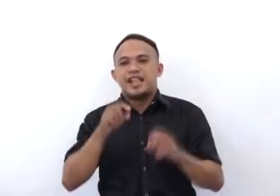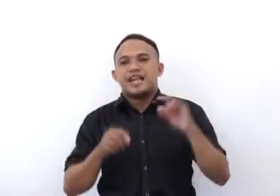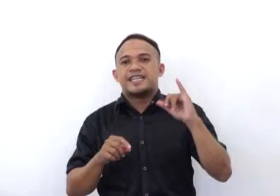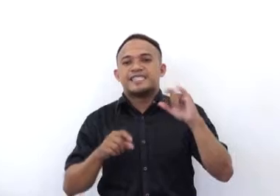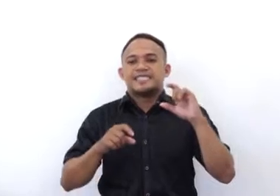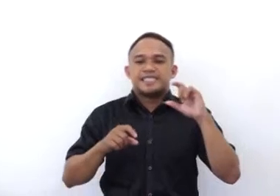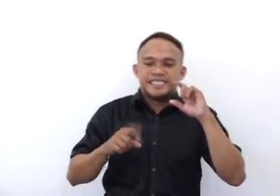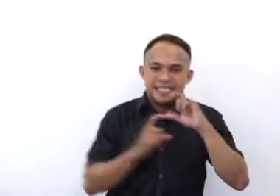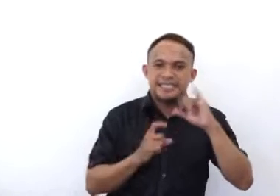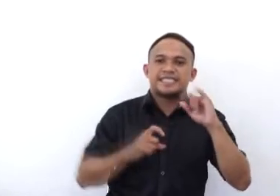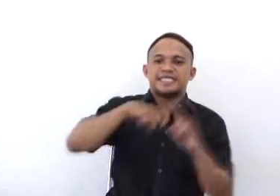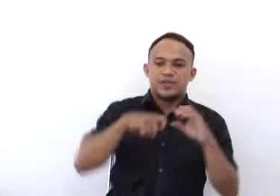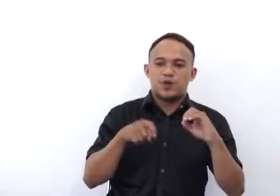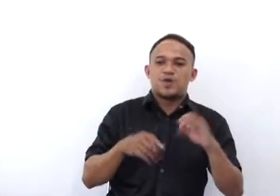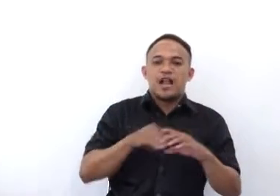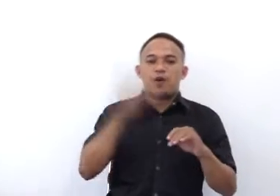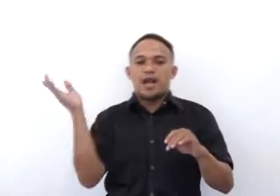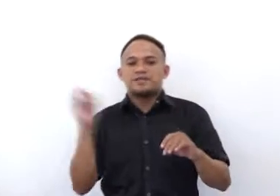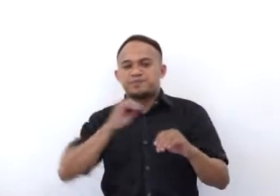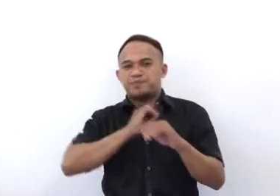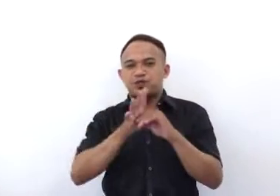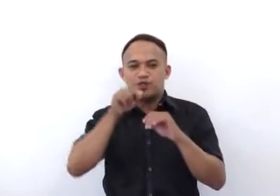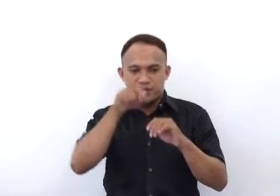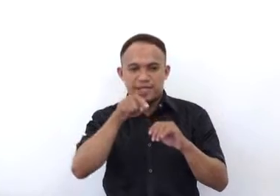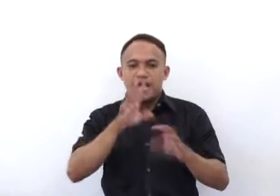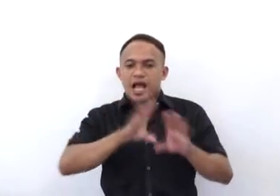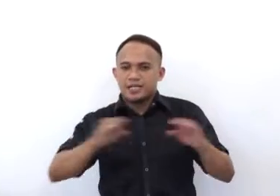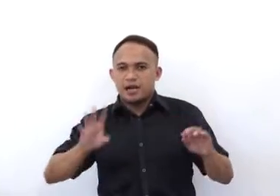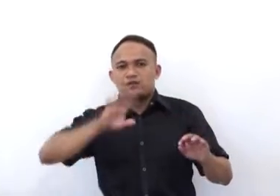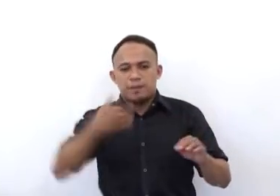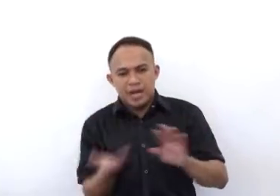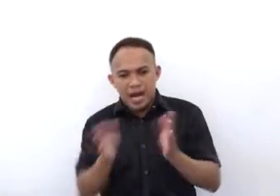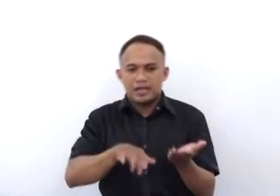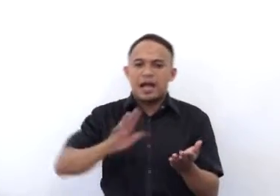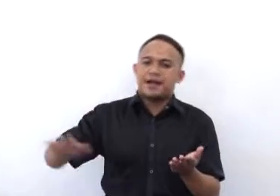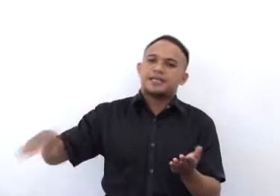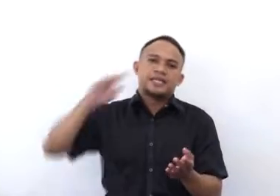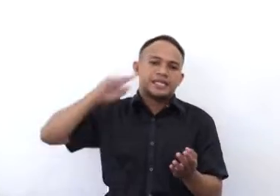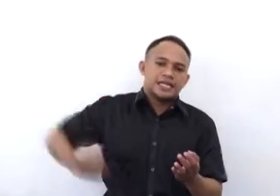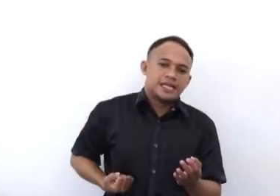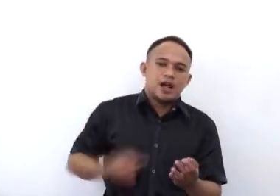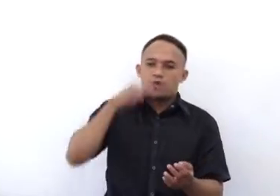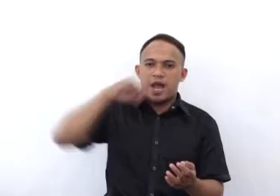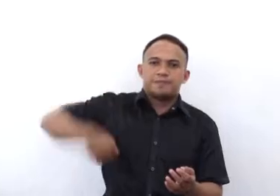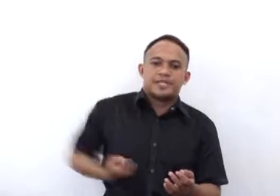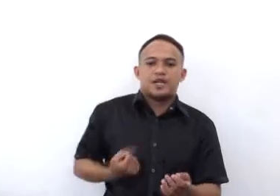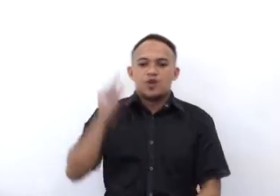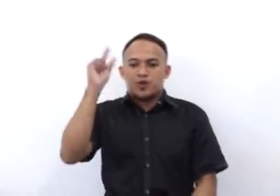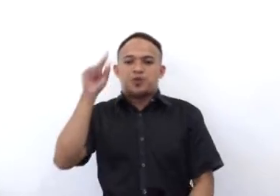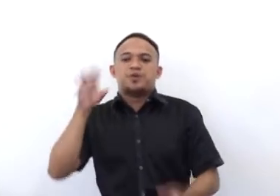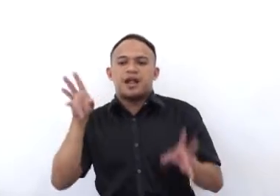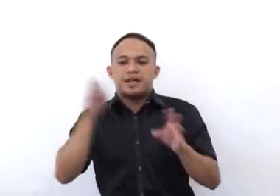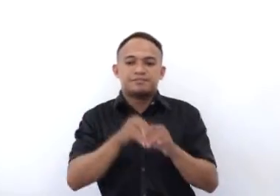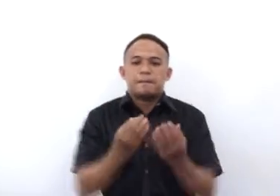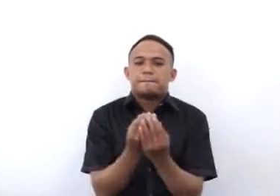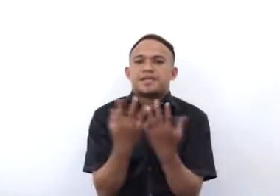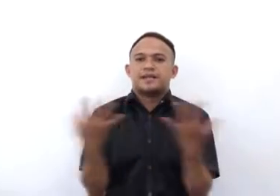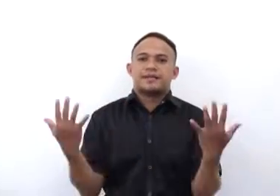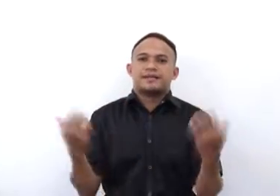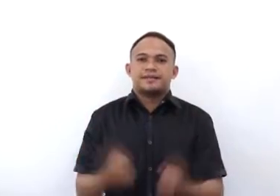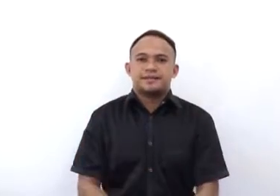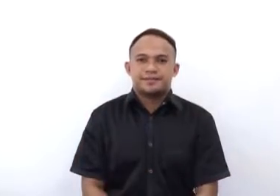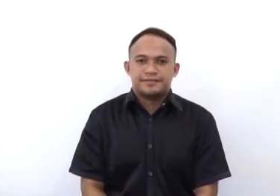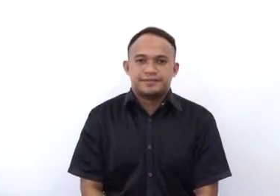undang dengan ibu-ibu kawasan. Kasihan loh. Kita punya karna, sekarang kita cuma